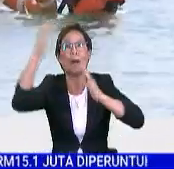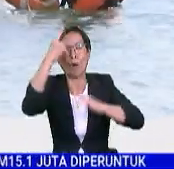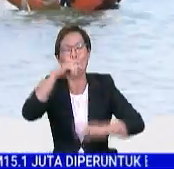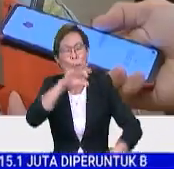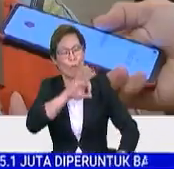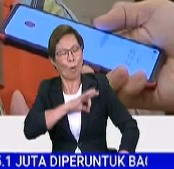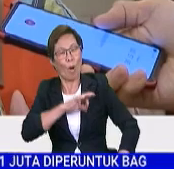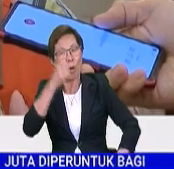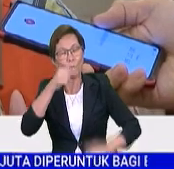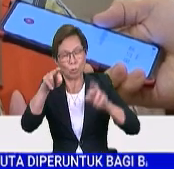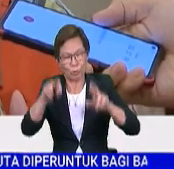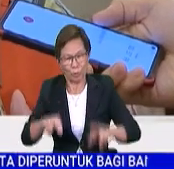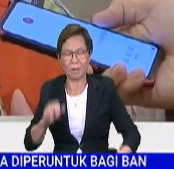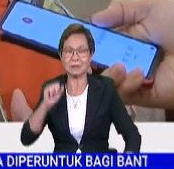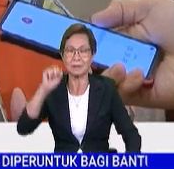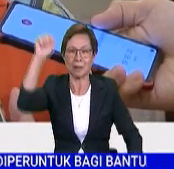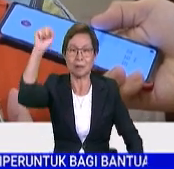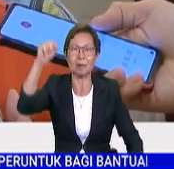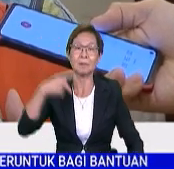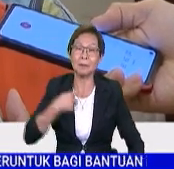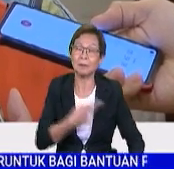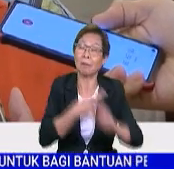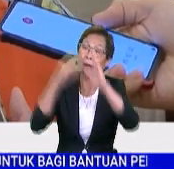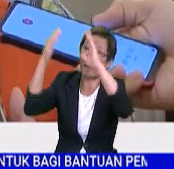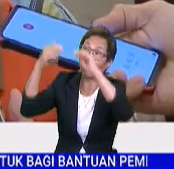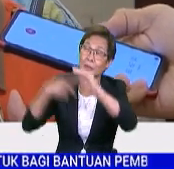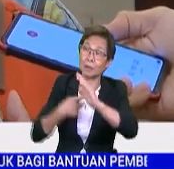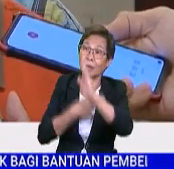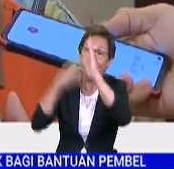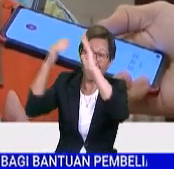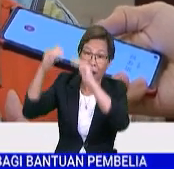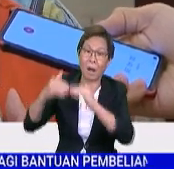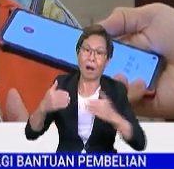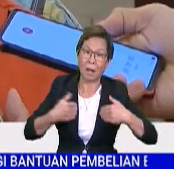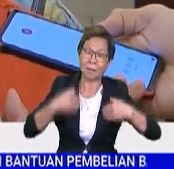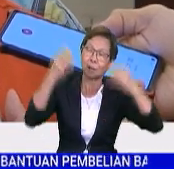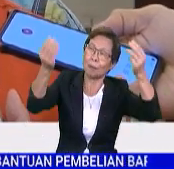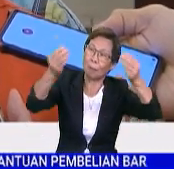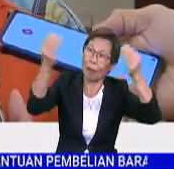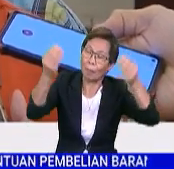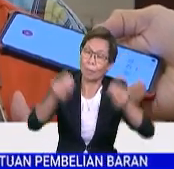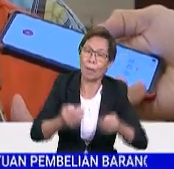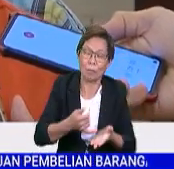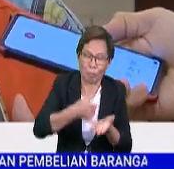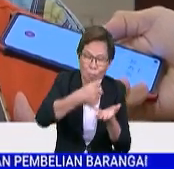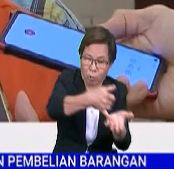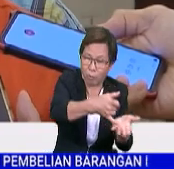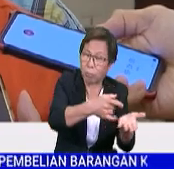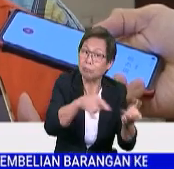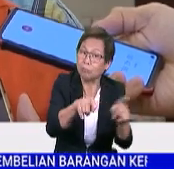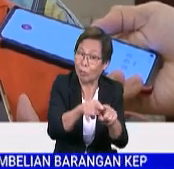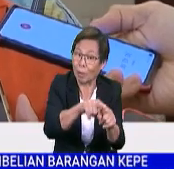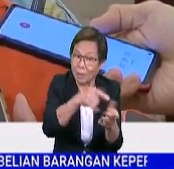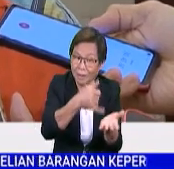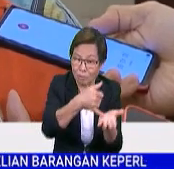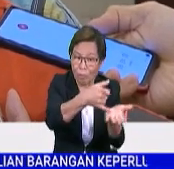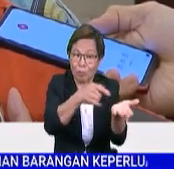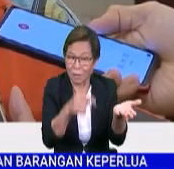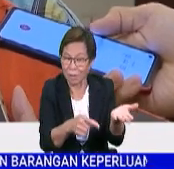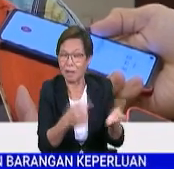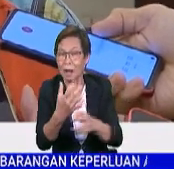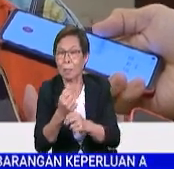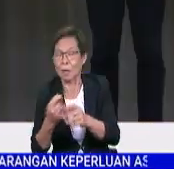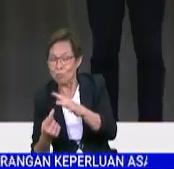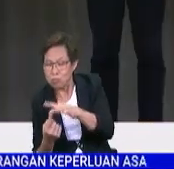rakyat Sabah kita mengharapkan agar dengan adanya Majlis penganugerahan seperti ini dapat memberikan